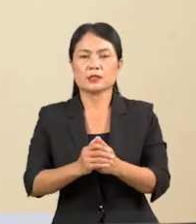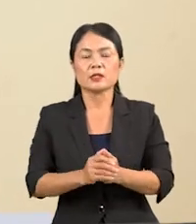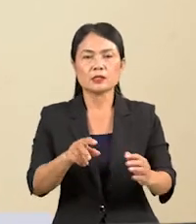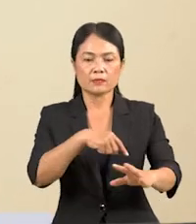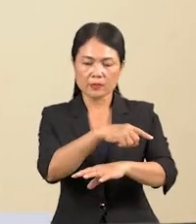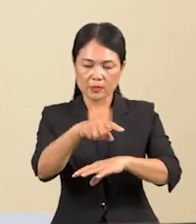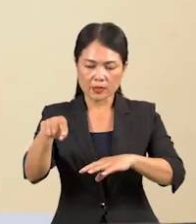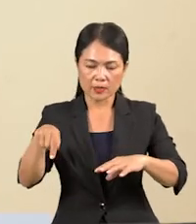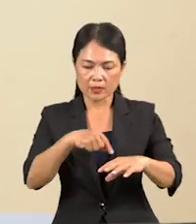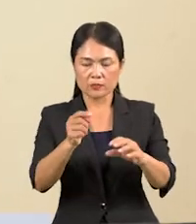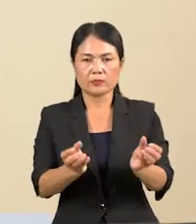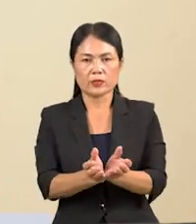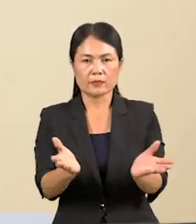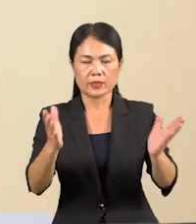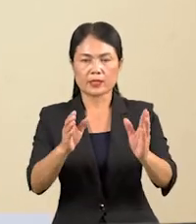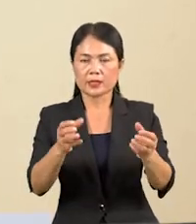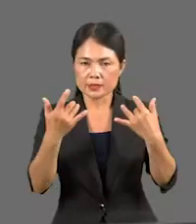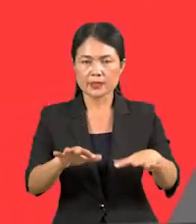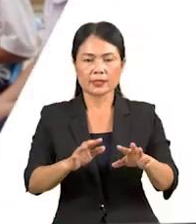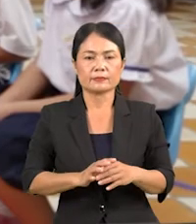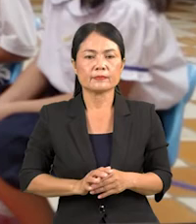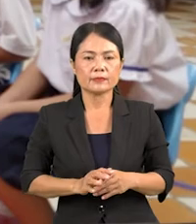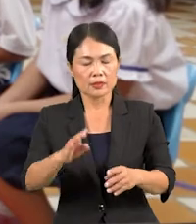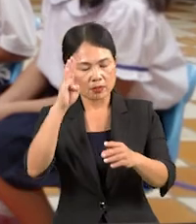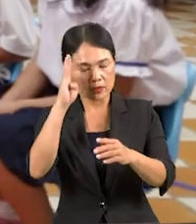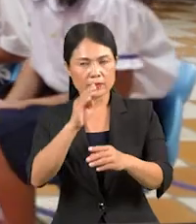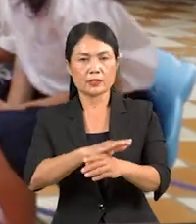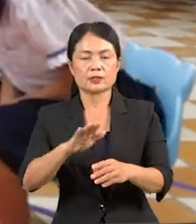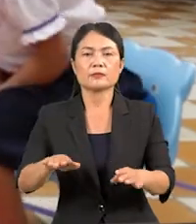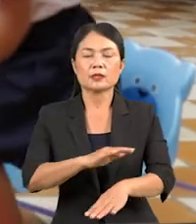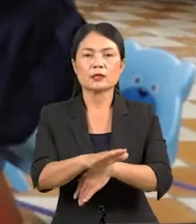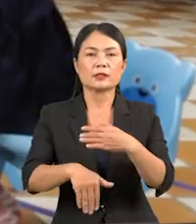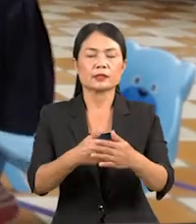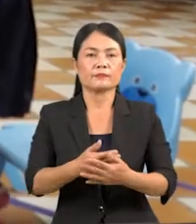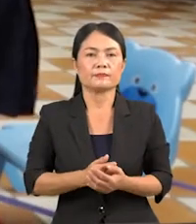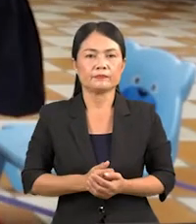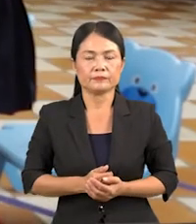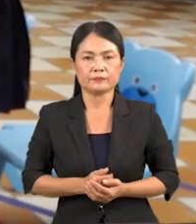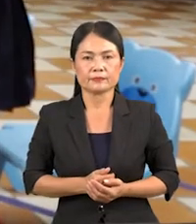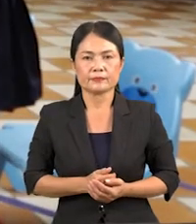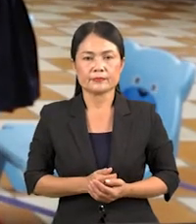ឲ្យជុំវិញមាត់កញ្ច្រែងជាការស្រេចសួស្ដីកូនកូនទាំងអស់គ្នា